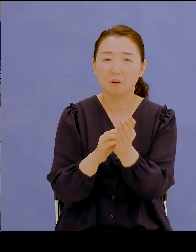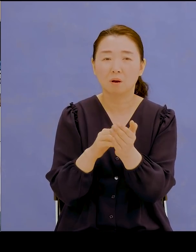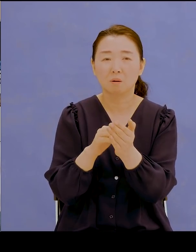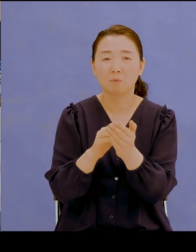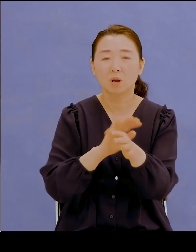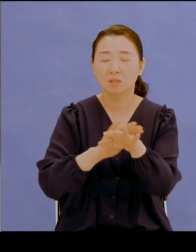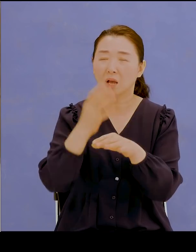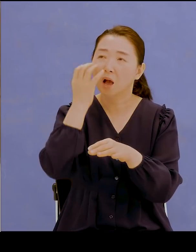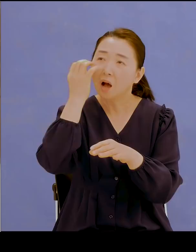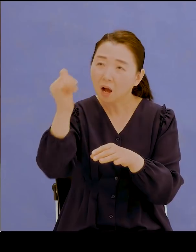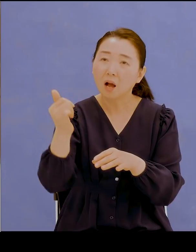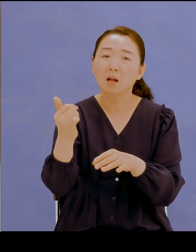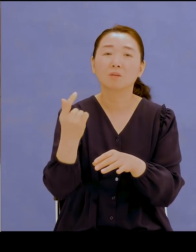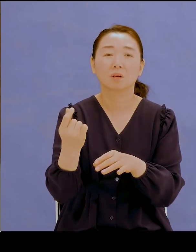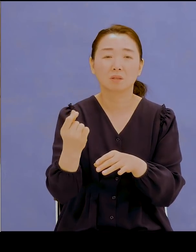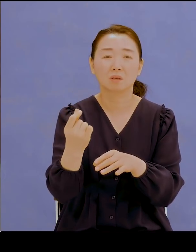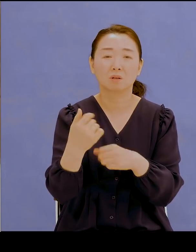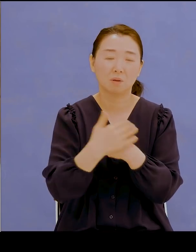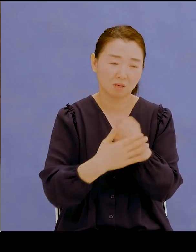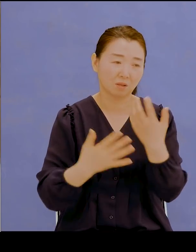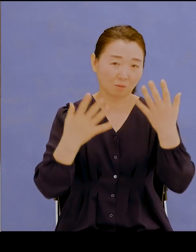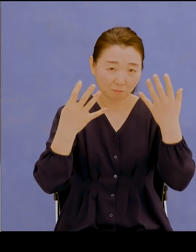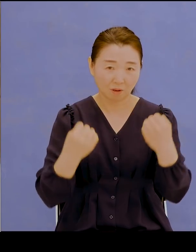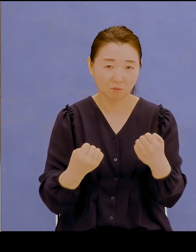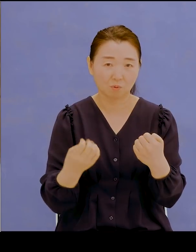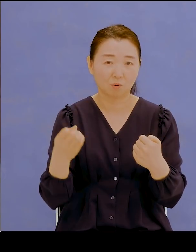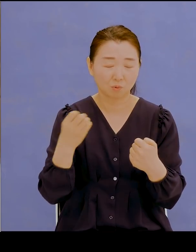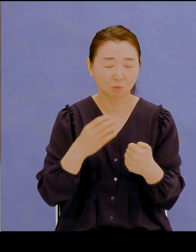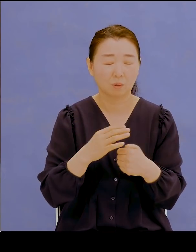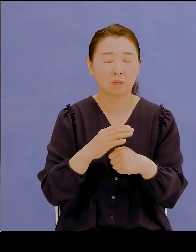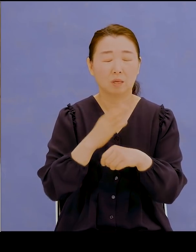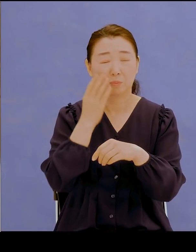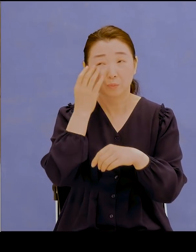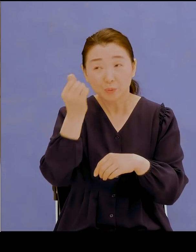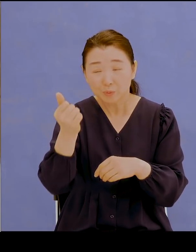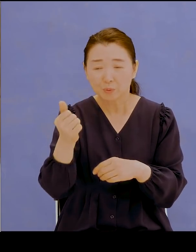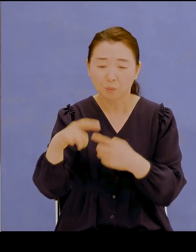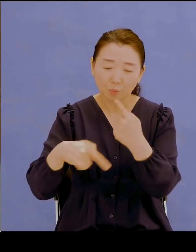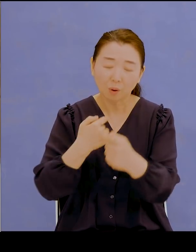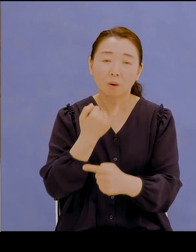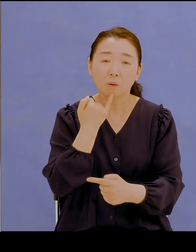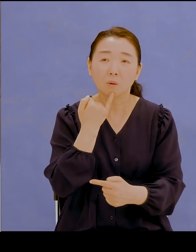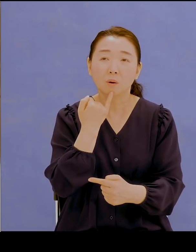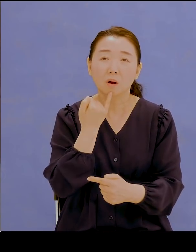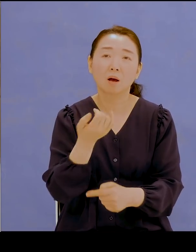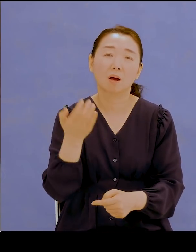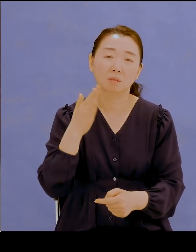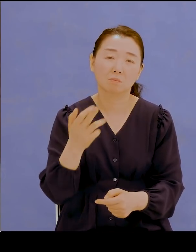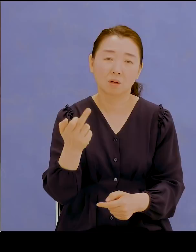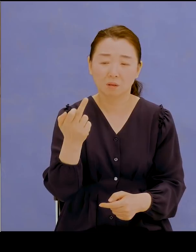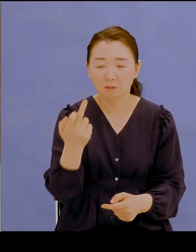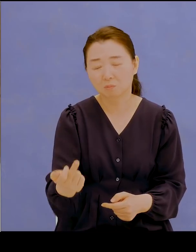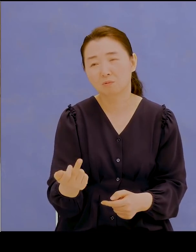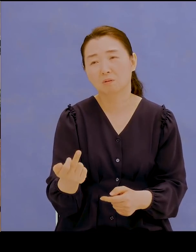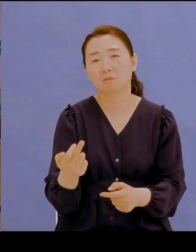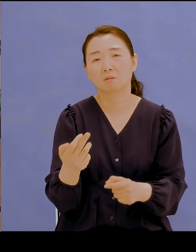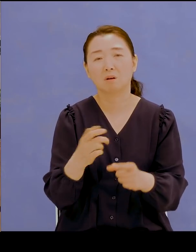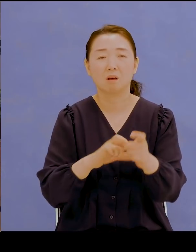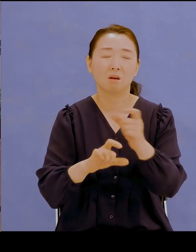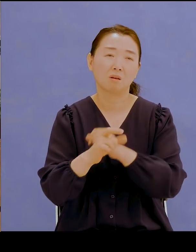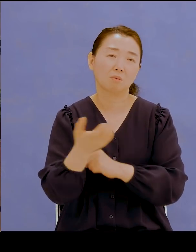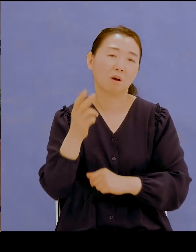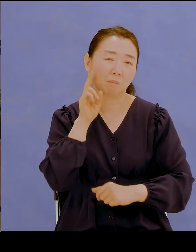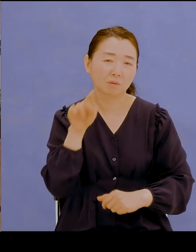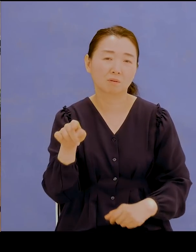뭔가 착착착착 그러니까 너무 은혜도 많았고 너무 이렇게 또 잘 되는 것도 있었지만 남동생만큼은 더 아파졌어요.